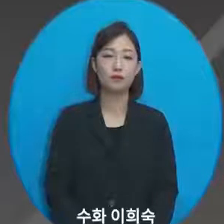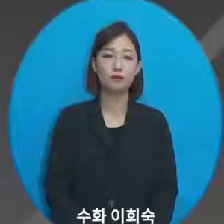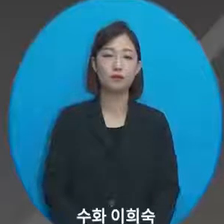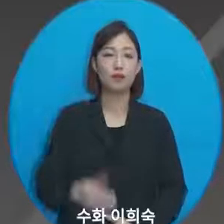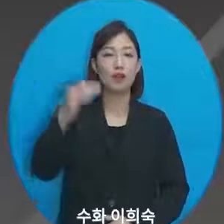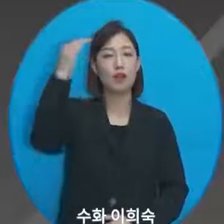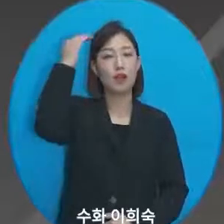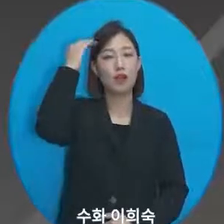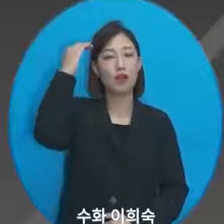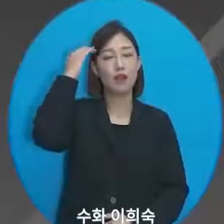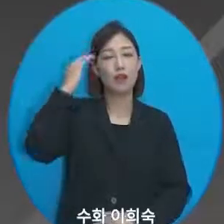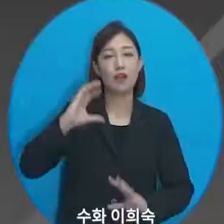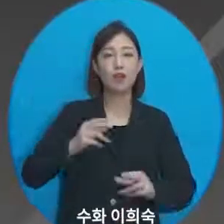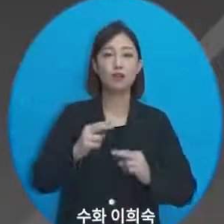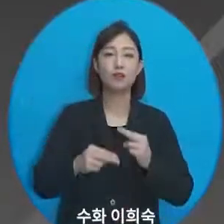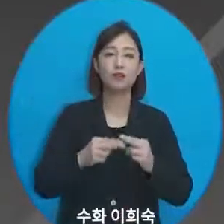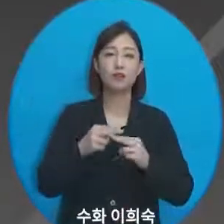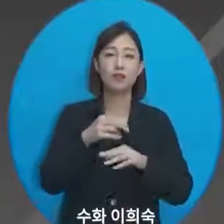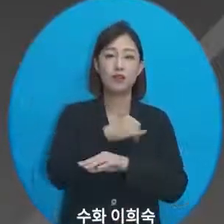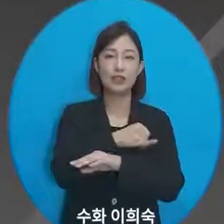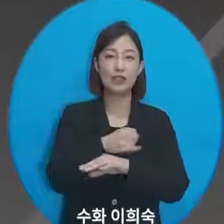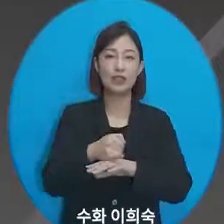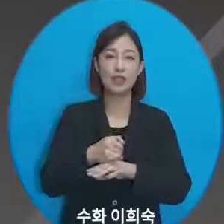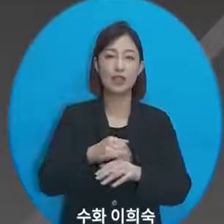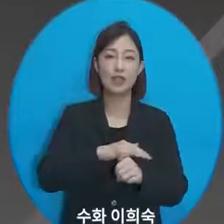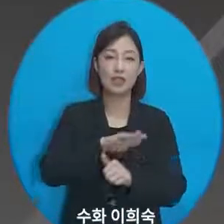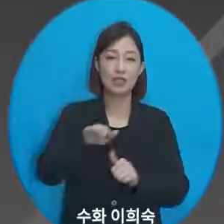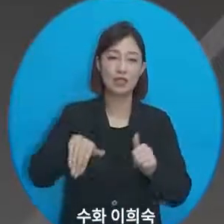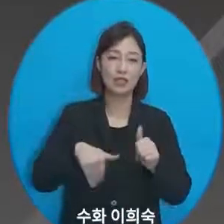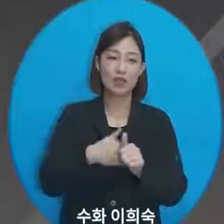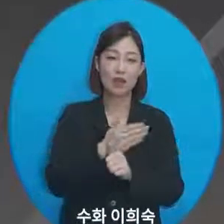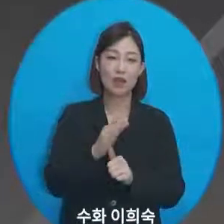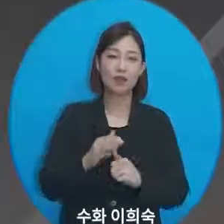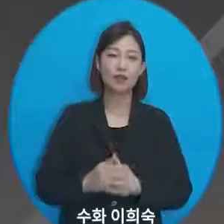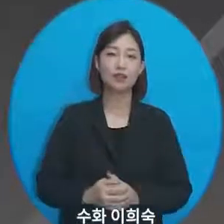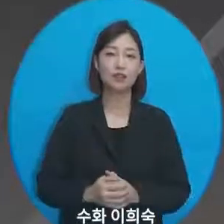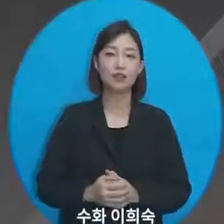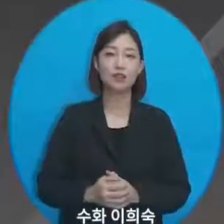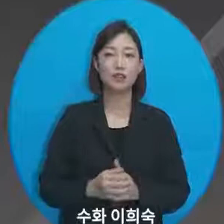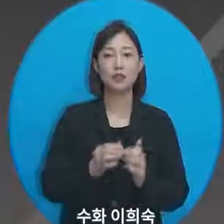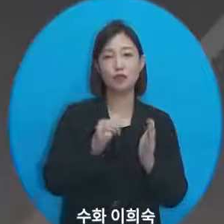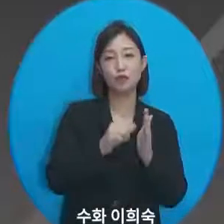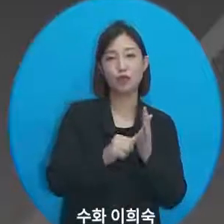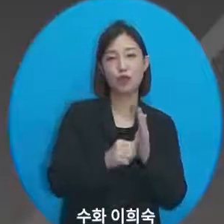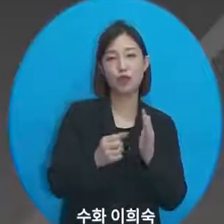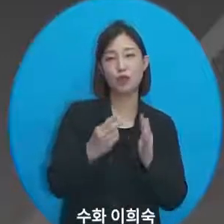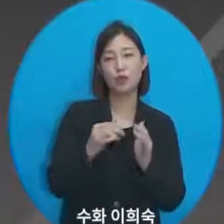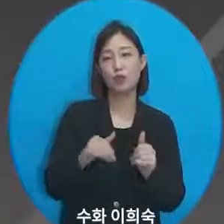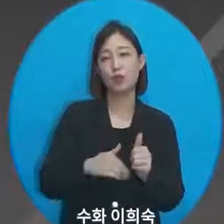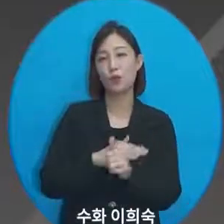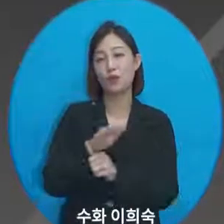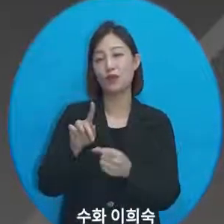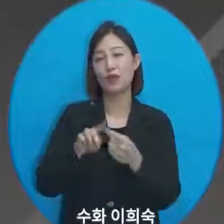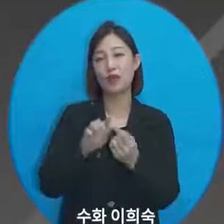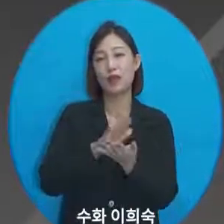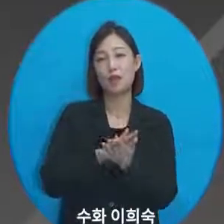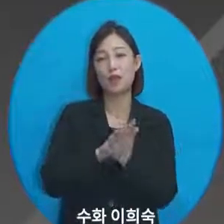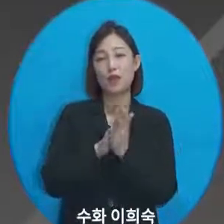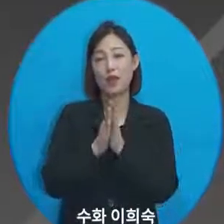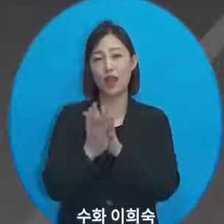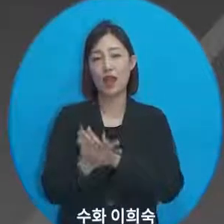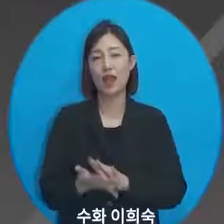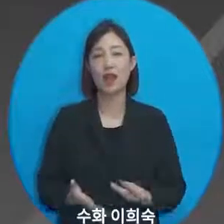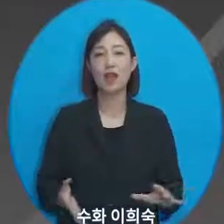국내 유니버셜 디자인 동향입니다. 이제 이러한 세계적 동향, 그 제품이나 환경의 변화와